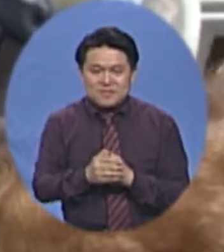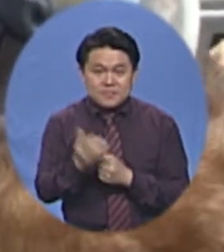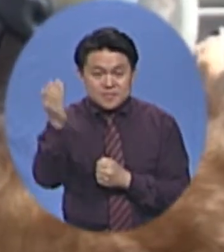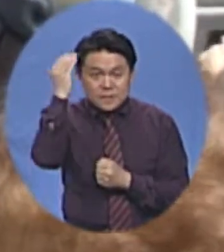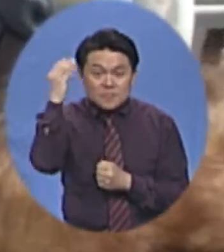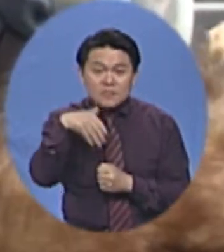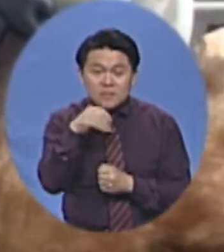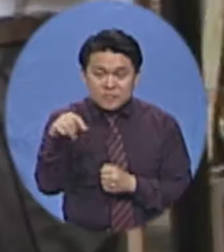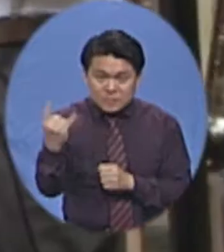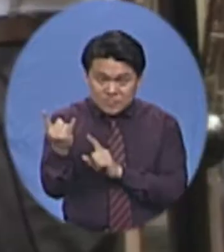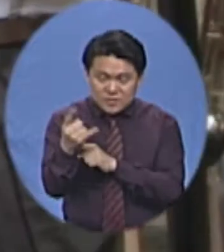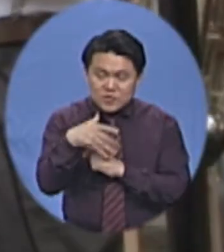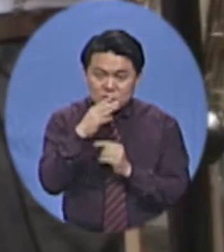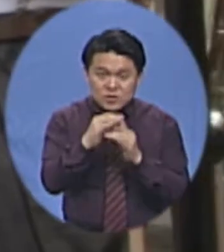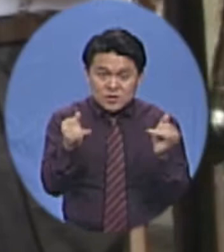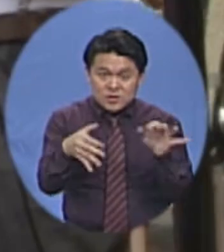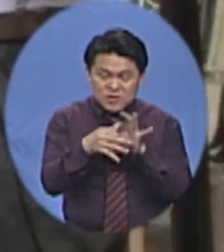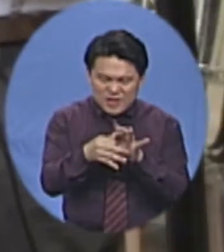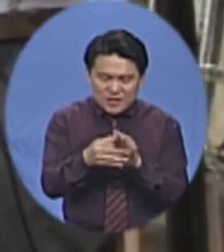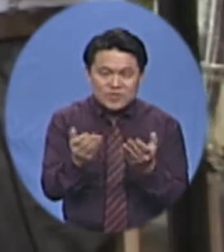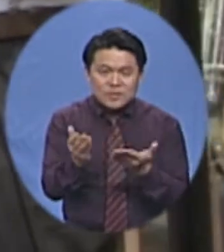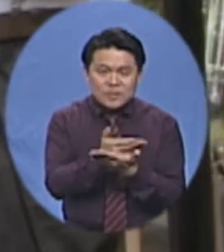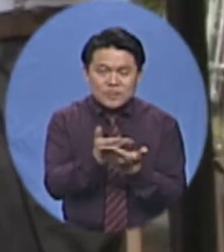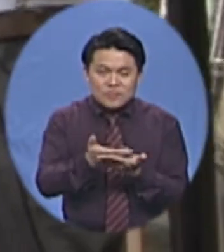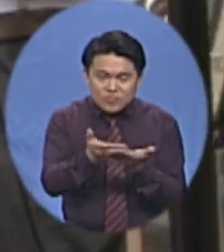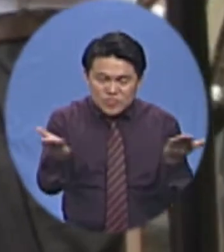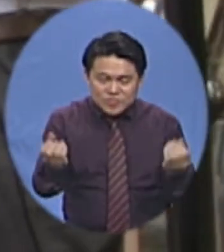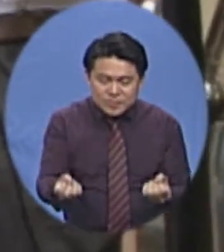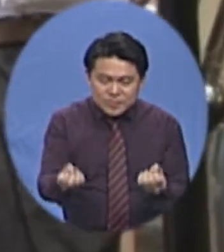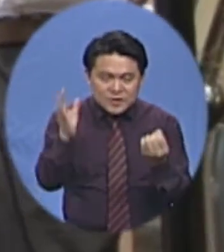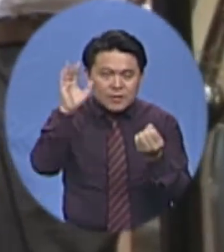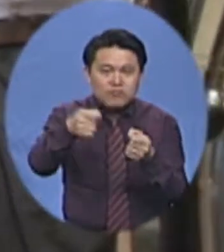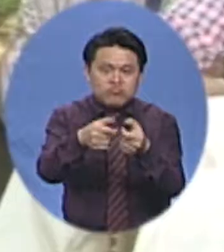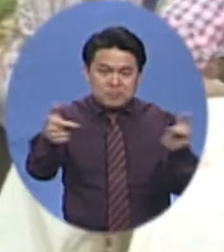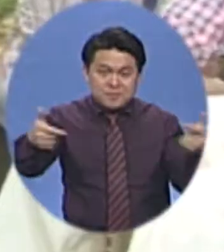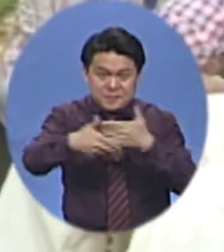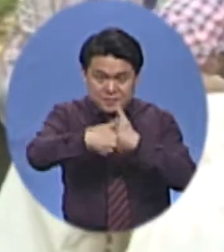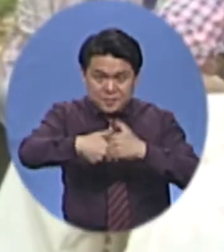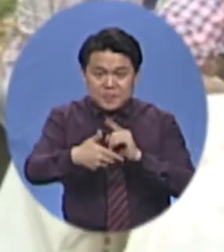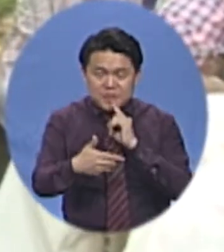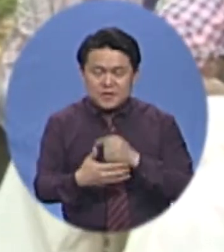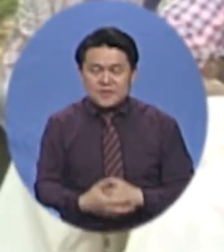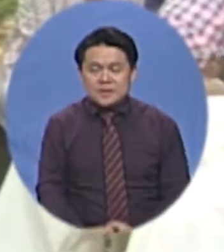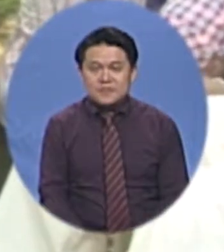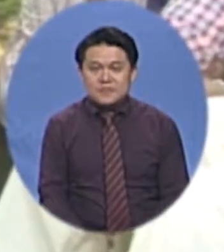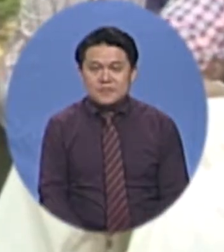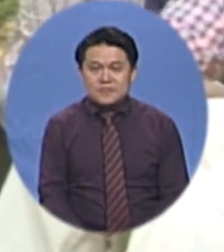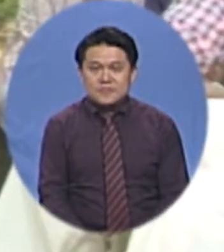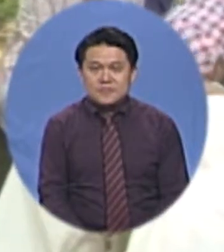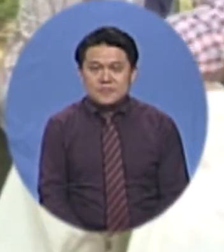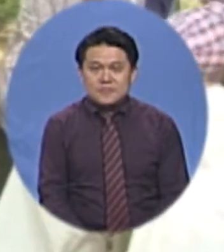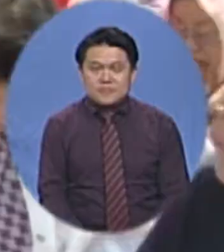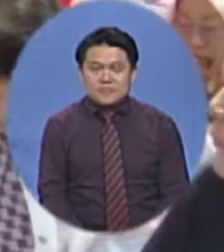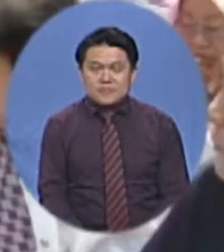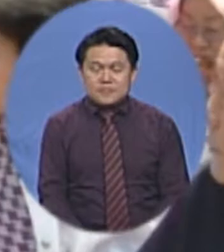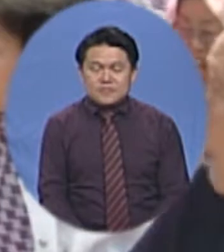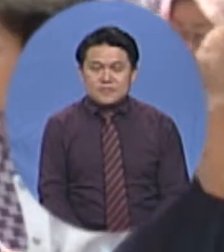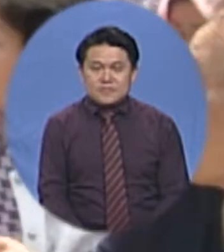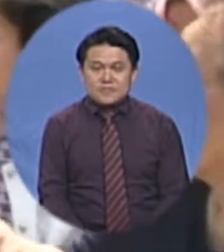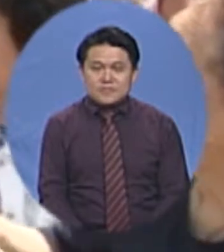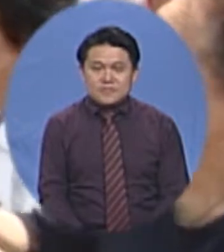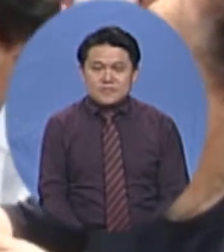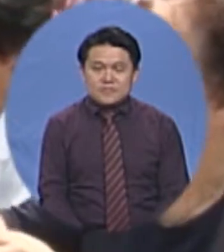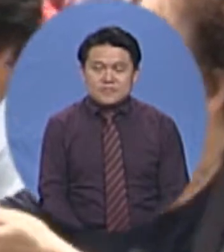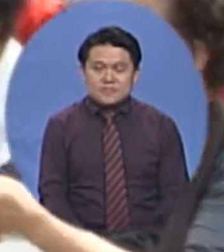대한노인회는 노인을 대상으로 한 나눔 행사를 앞으로 더욱 확대할 예정이라고 전했습니다. 복지TV